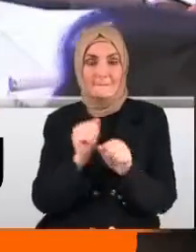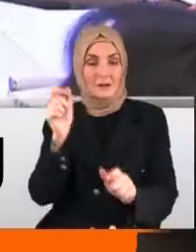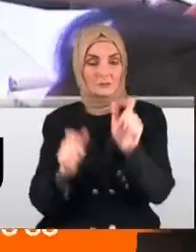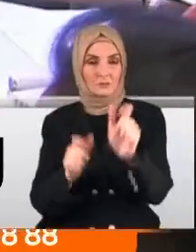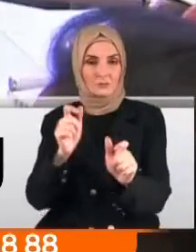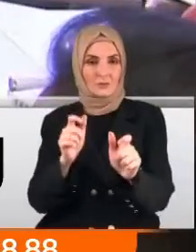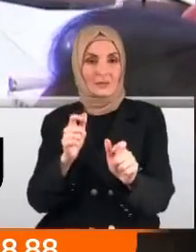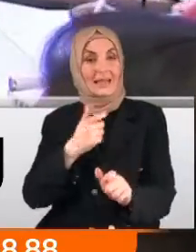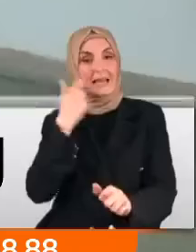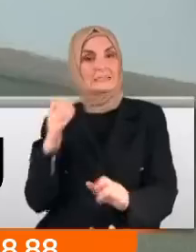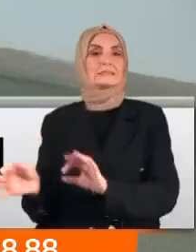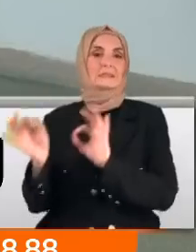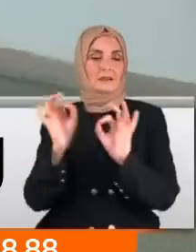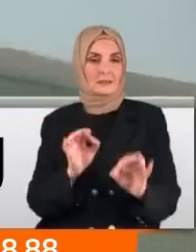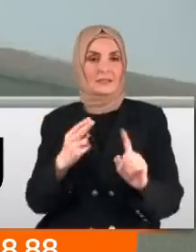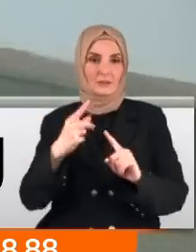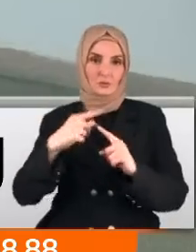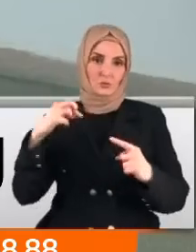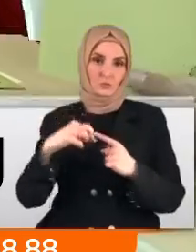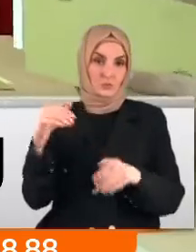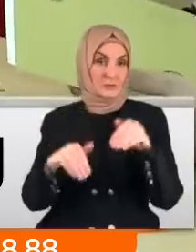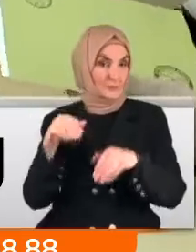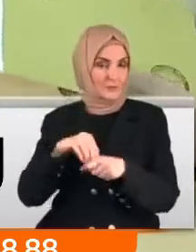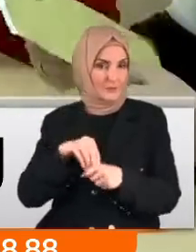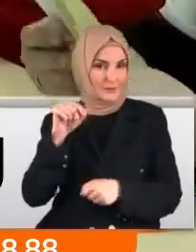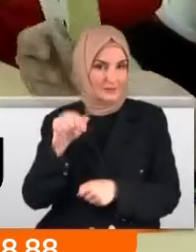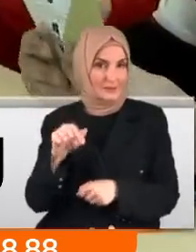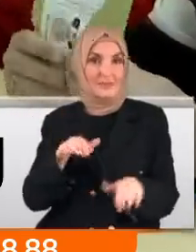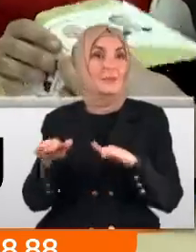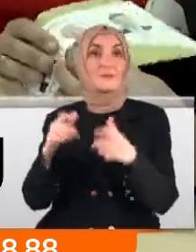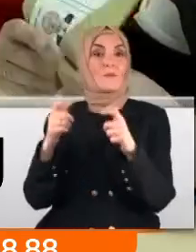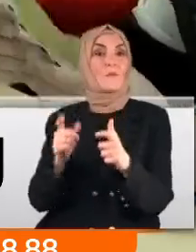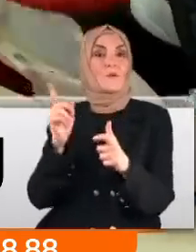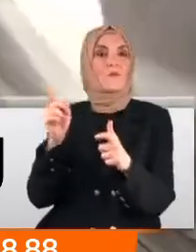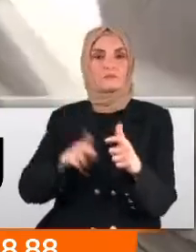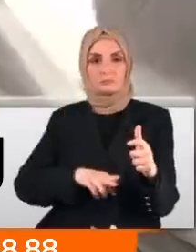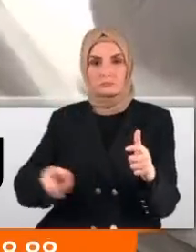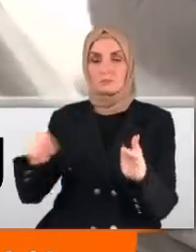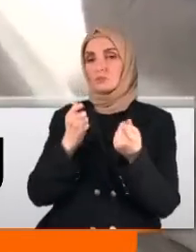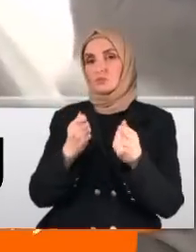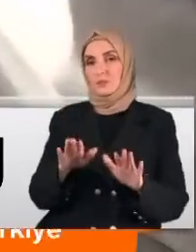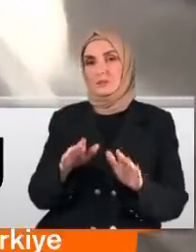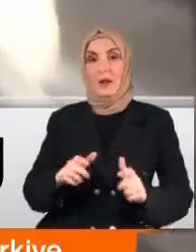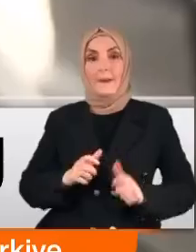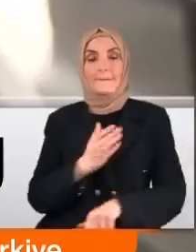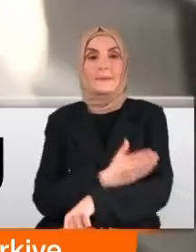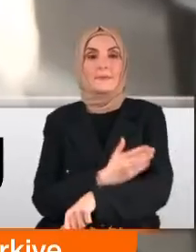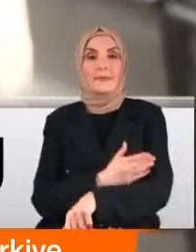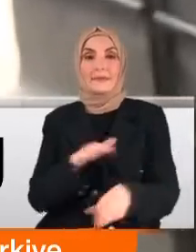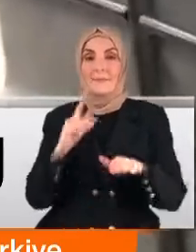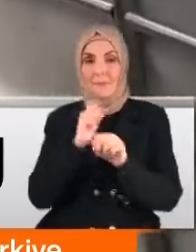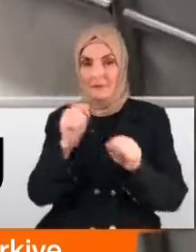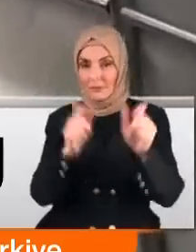olduğu gibi ikinci tur seçimleri için de afet bölgelerine ücretsiz yolculuk yapıyor. Hatay'da depremzedeler Hatay